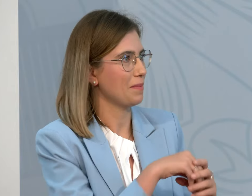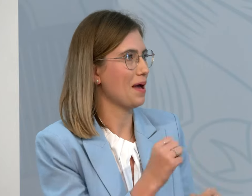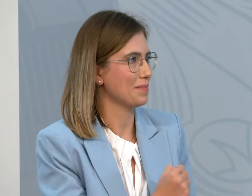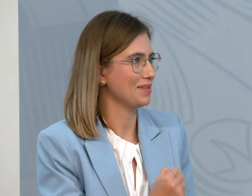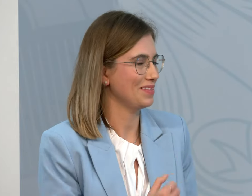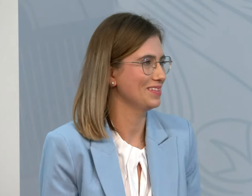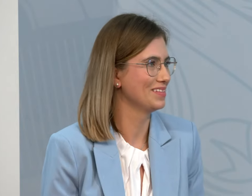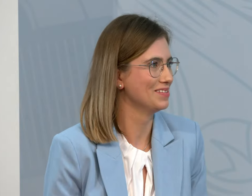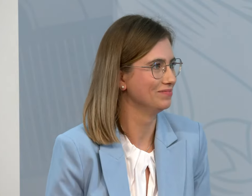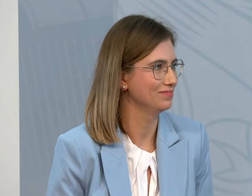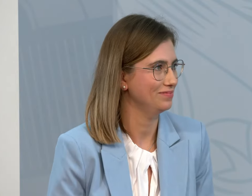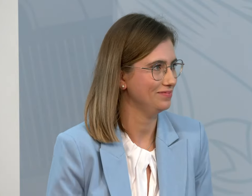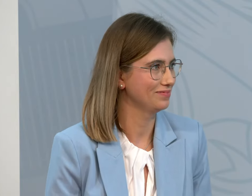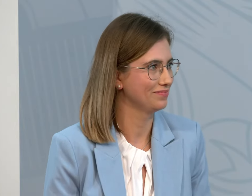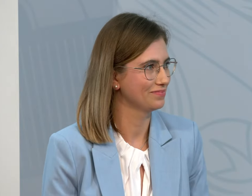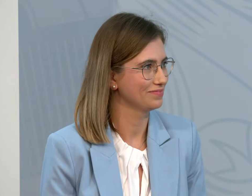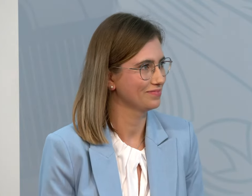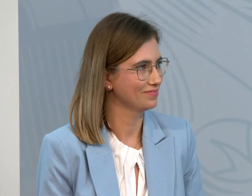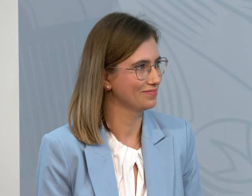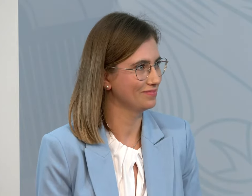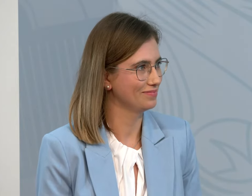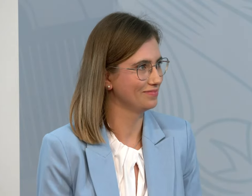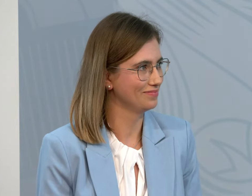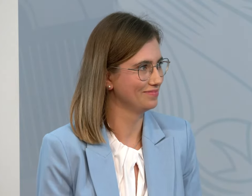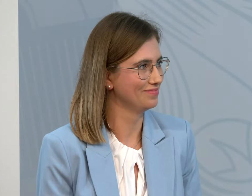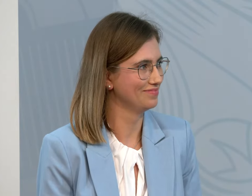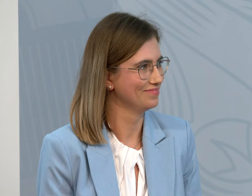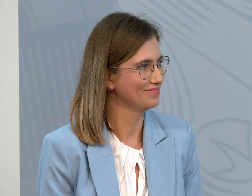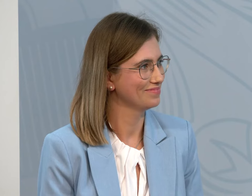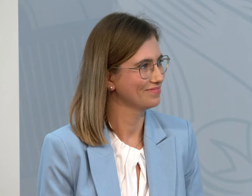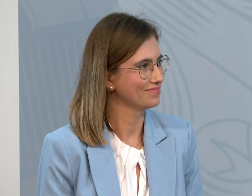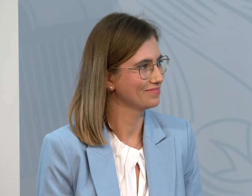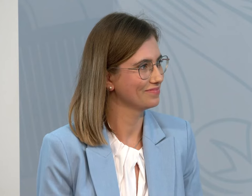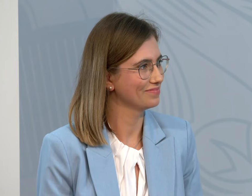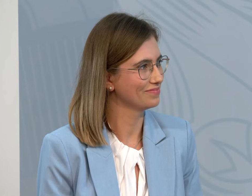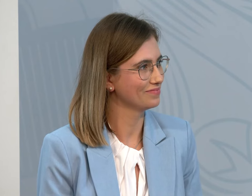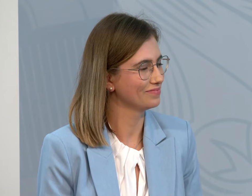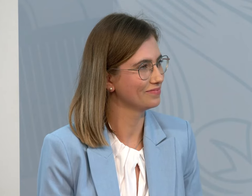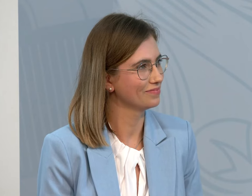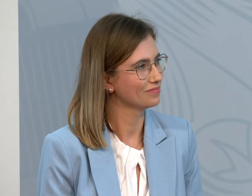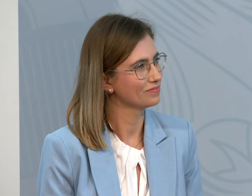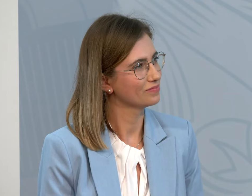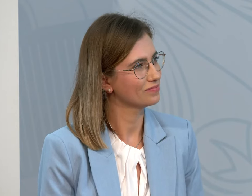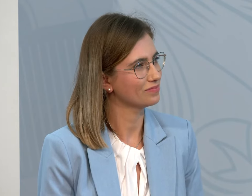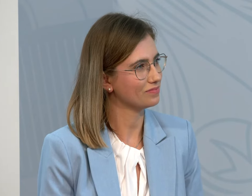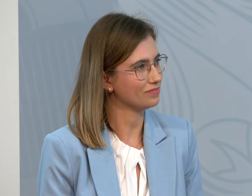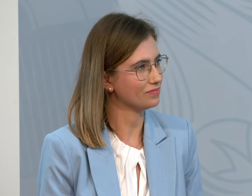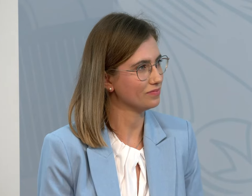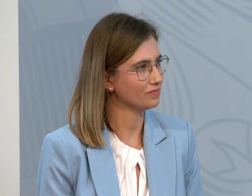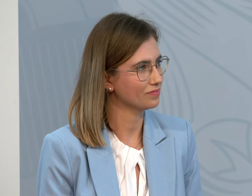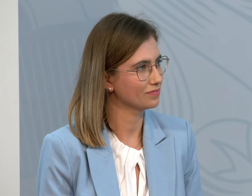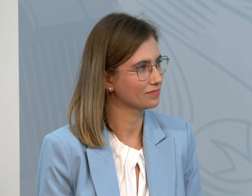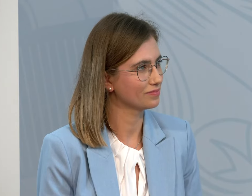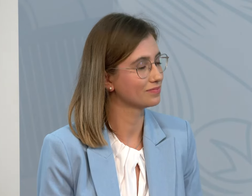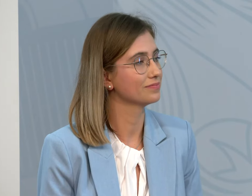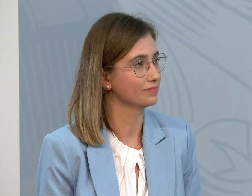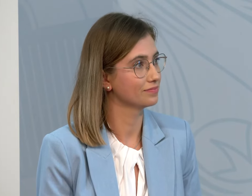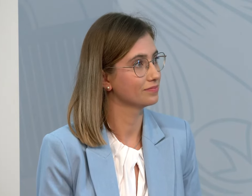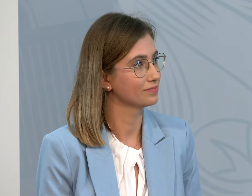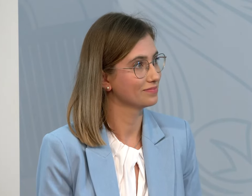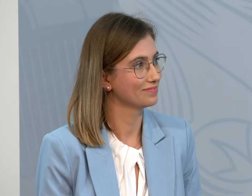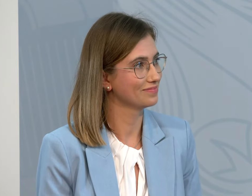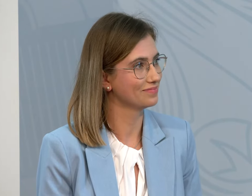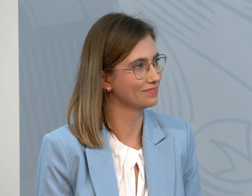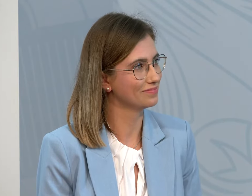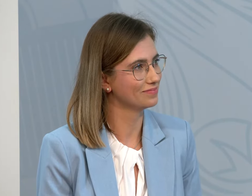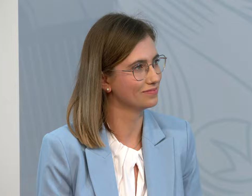schnell genommen worden und habe mich sehr gefreut darüber. Jetzt kommunizieren Sie selbst in Gebärdensprache. Ich finde das